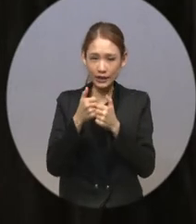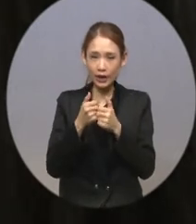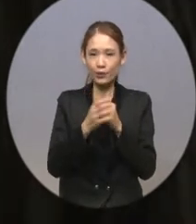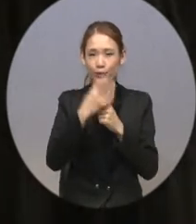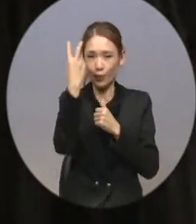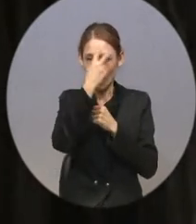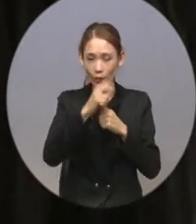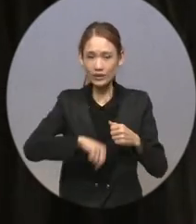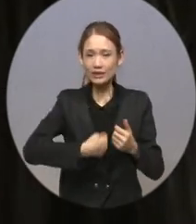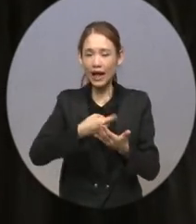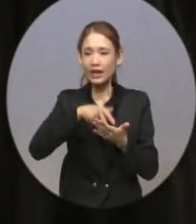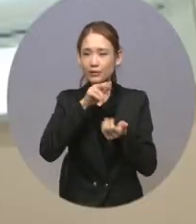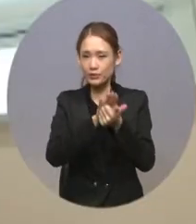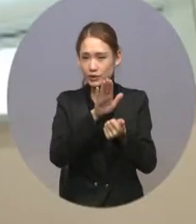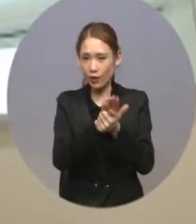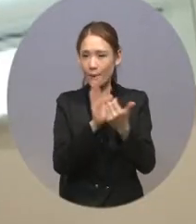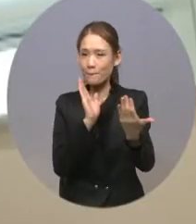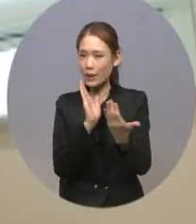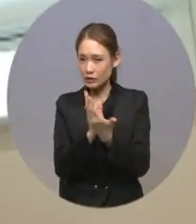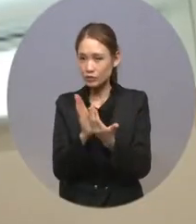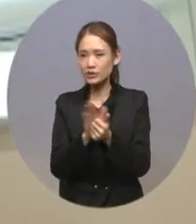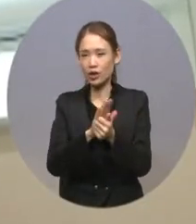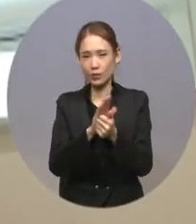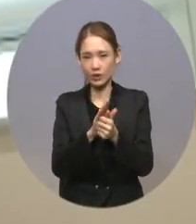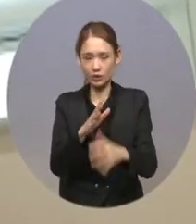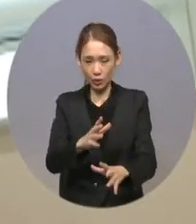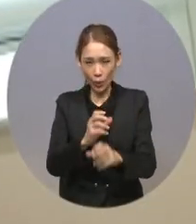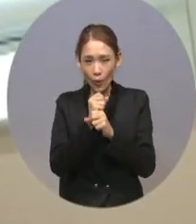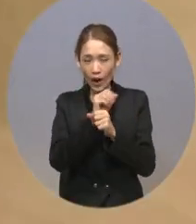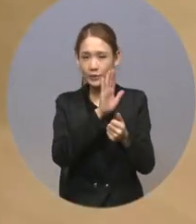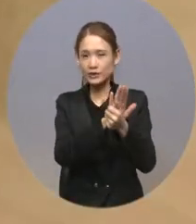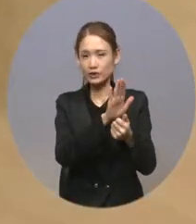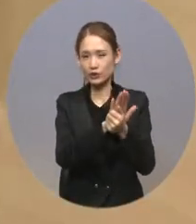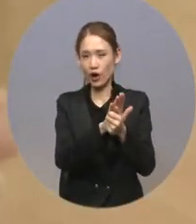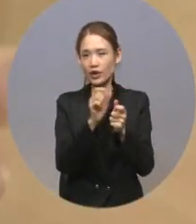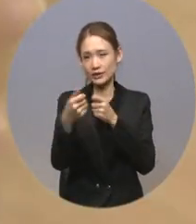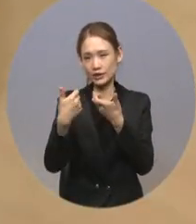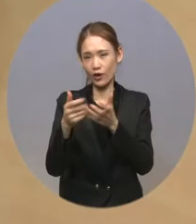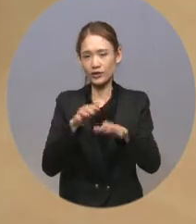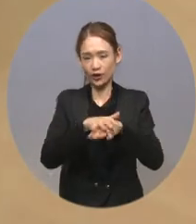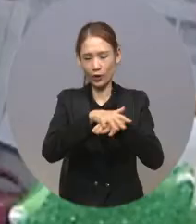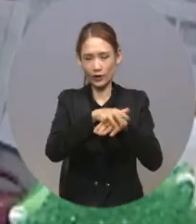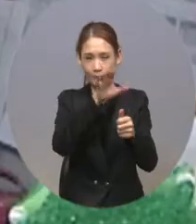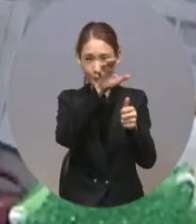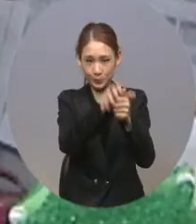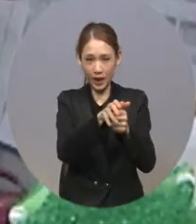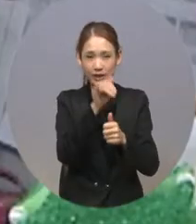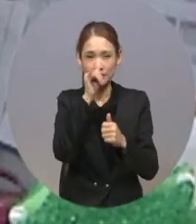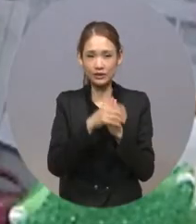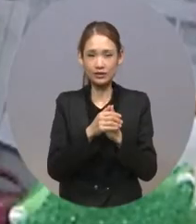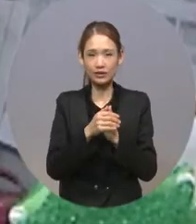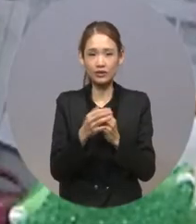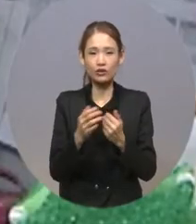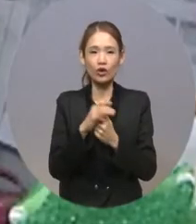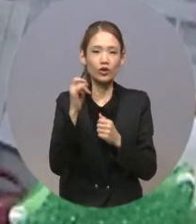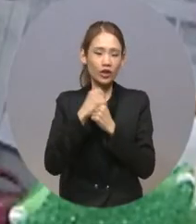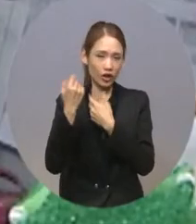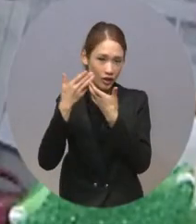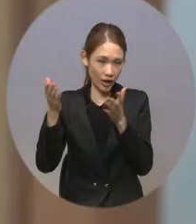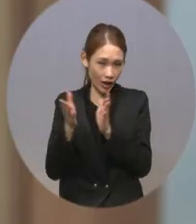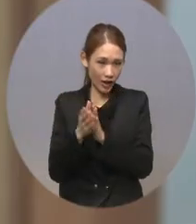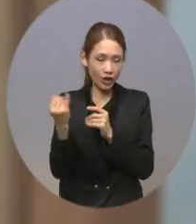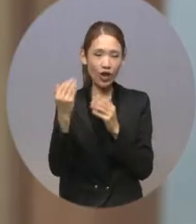자립지원 등 맞춤형 서비스를 통합 지원하는 지자체 전담조직 입니다 이와 함께 여가 보는 지난